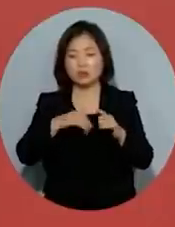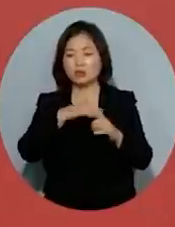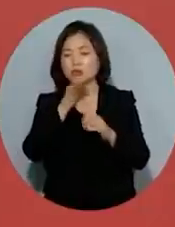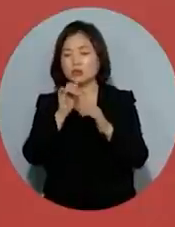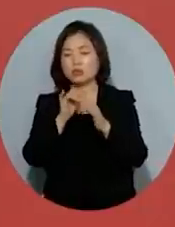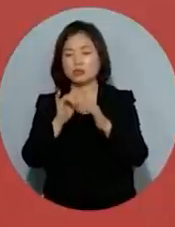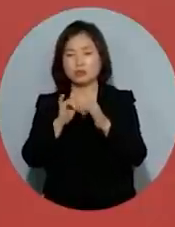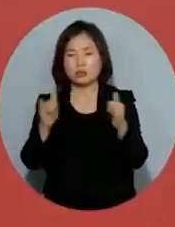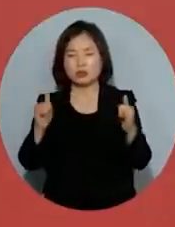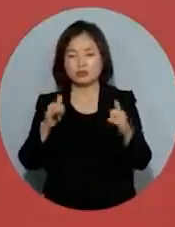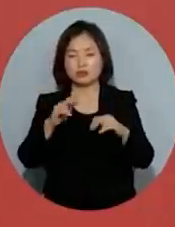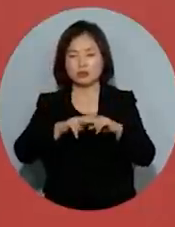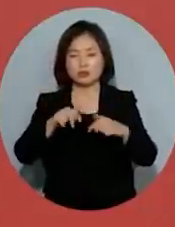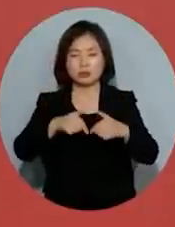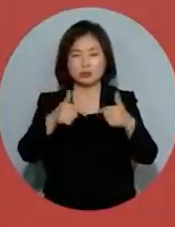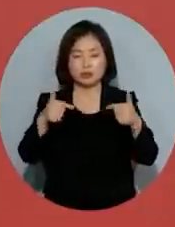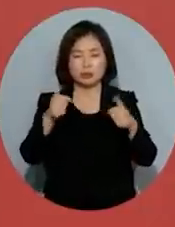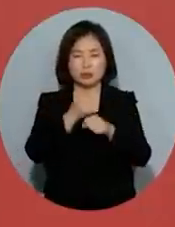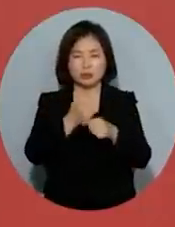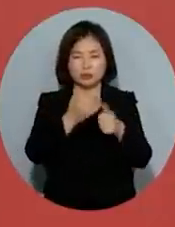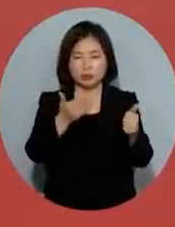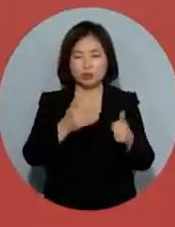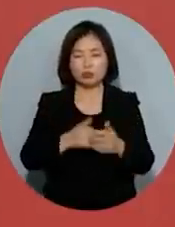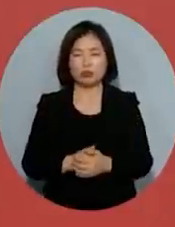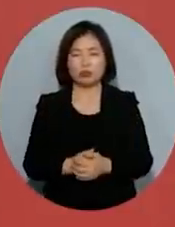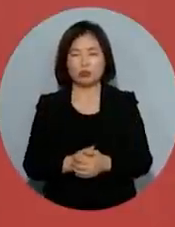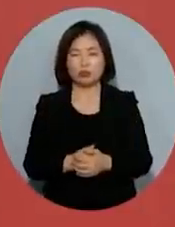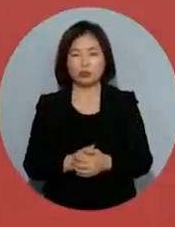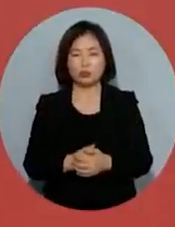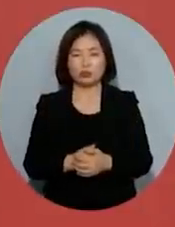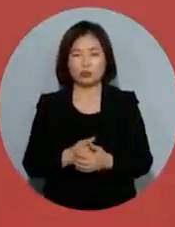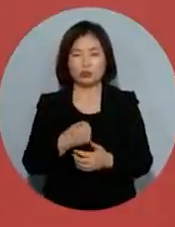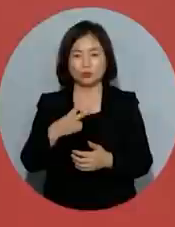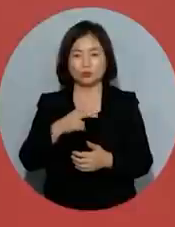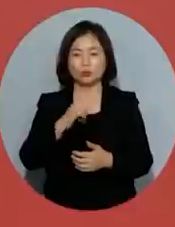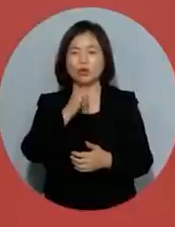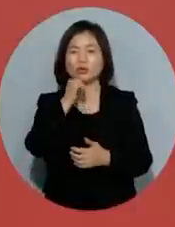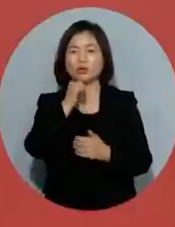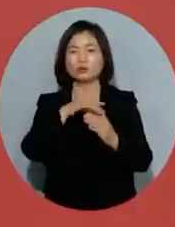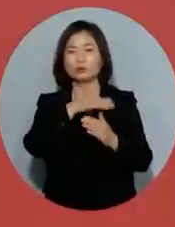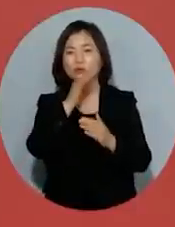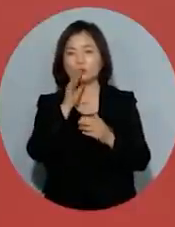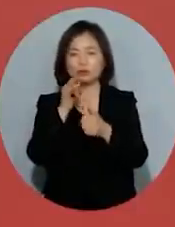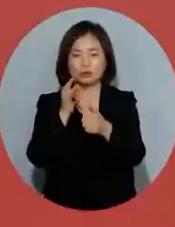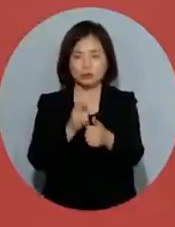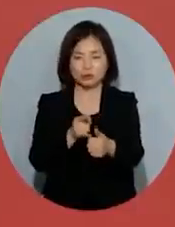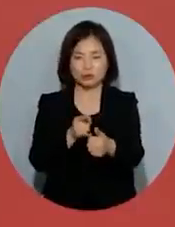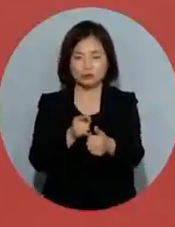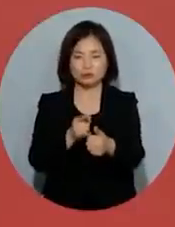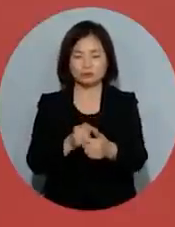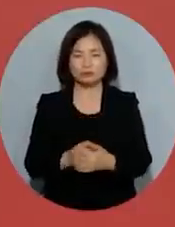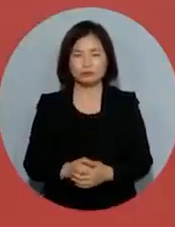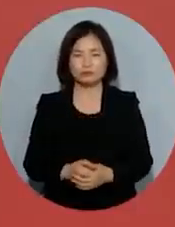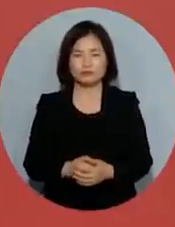일자리도 마련하고 그리고 빈곤 노인들에 대해서